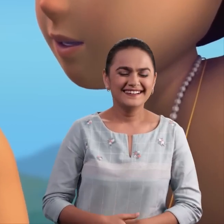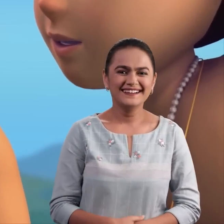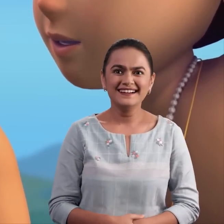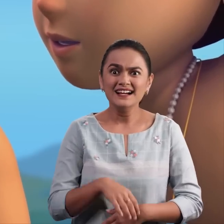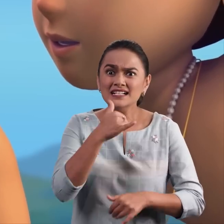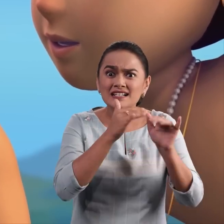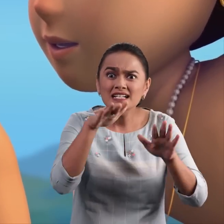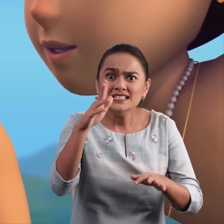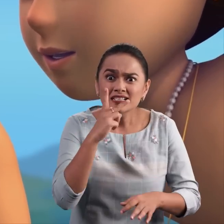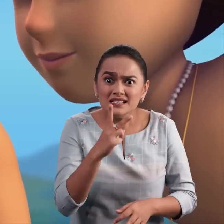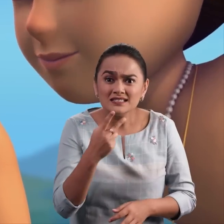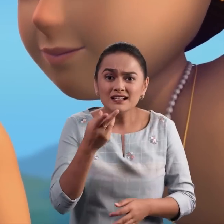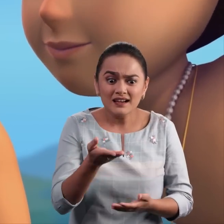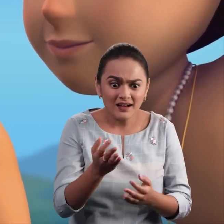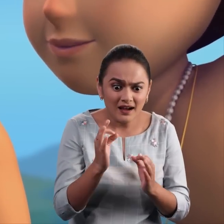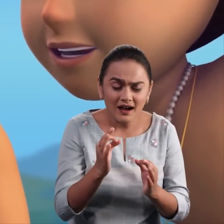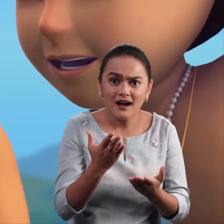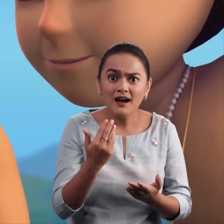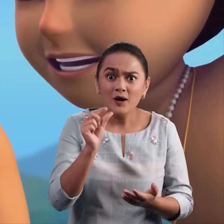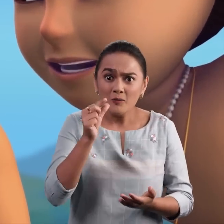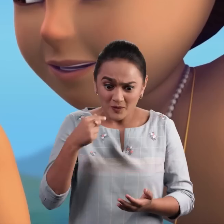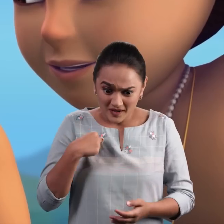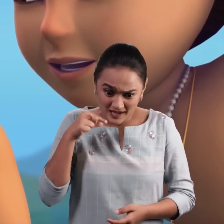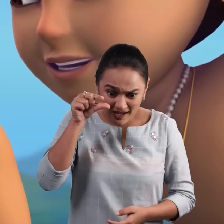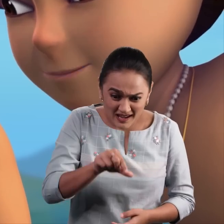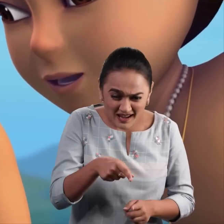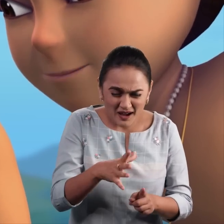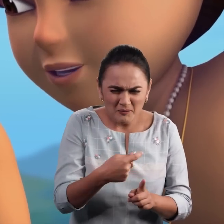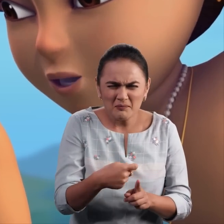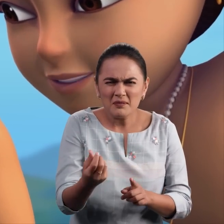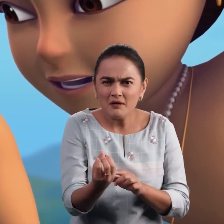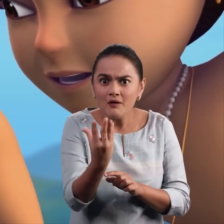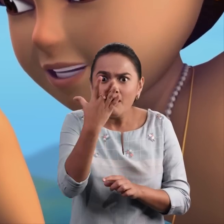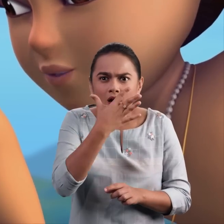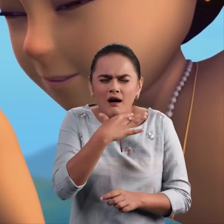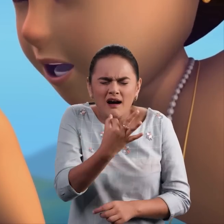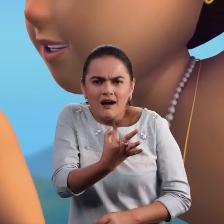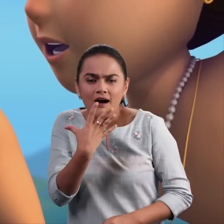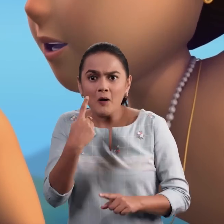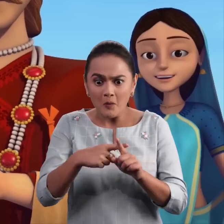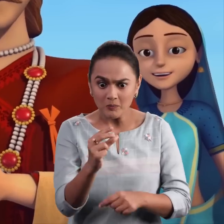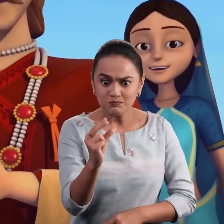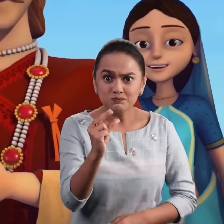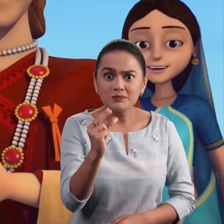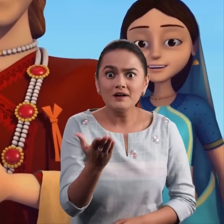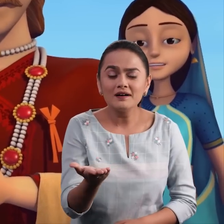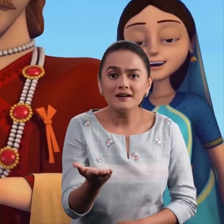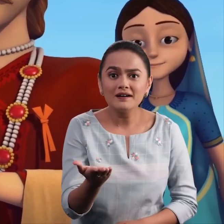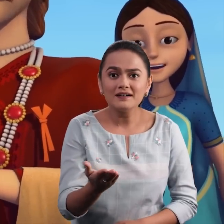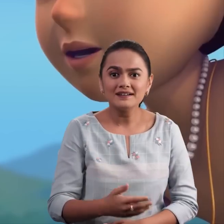कृष्णा देखो, एक मोती खिला। ये तो हमारे कोई मोतियों से कहीं अधिक सुंदर और बड़े हैं।